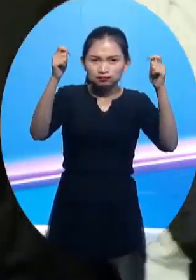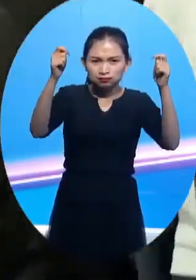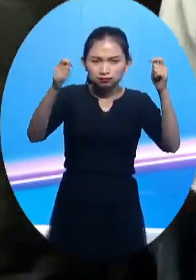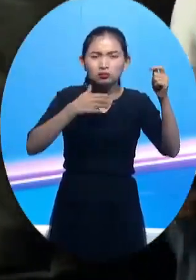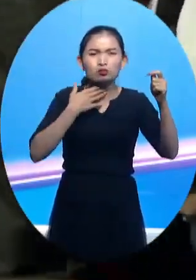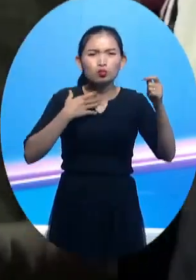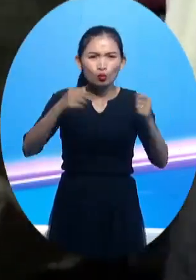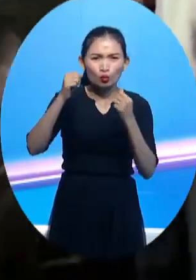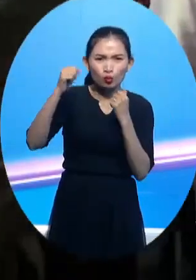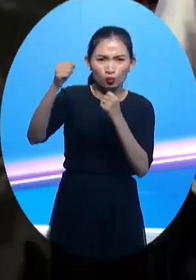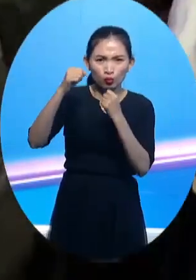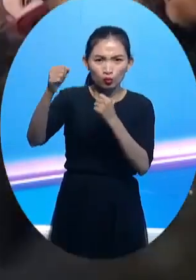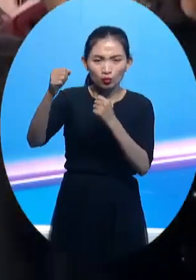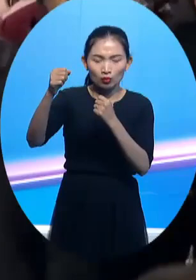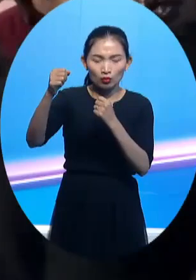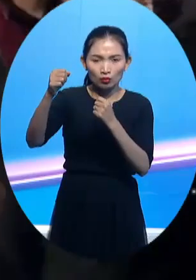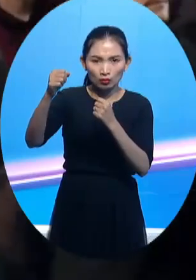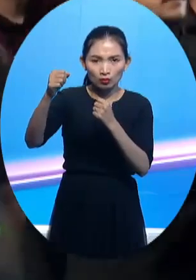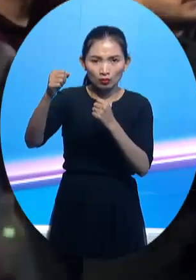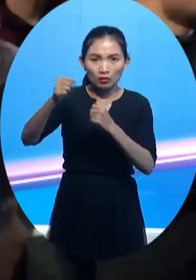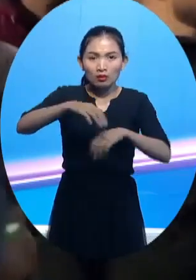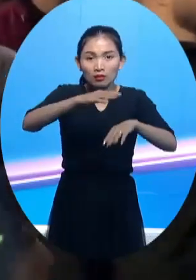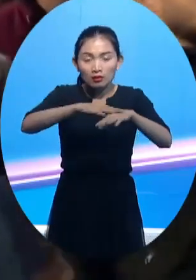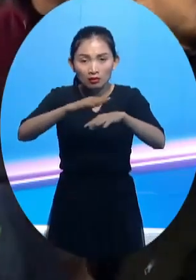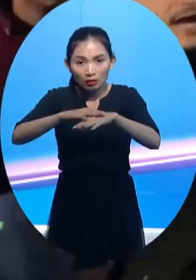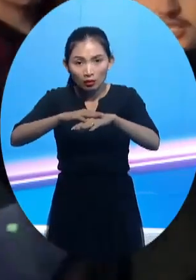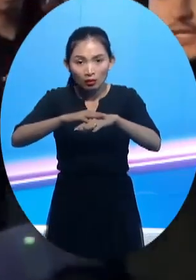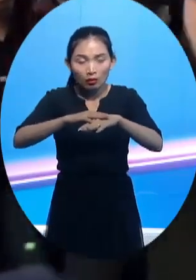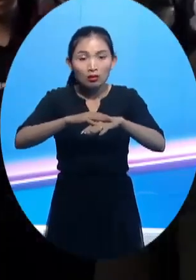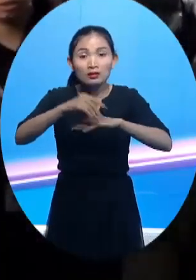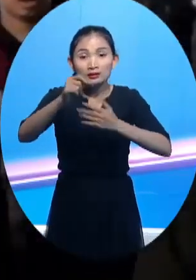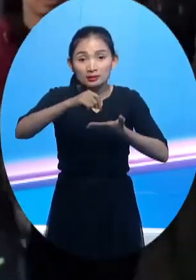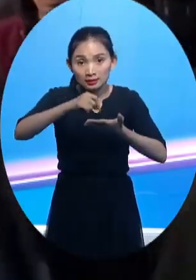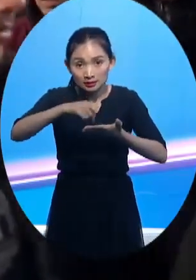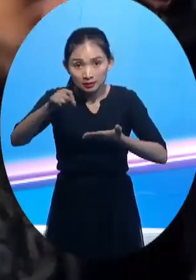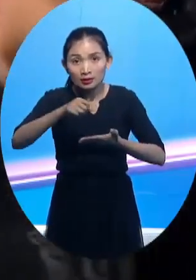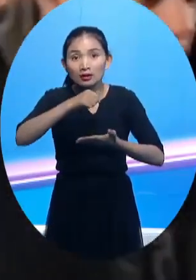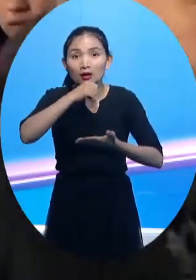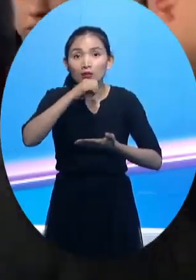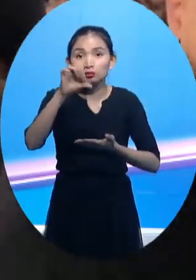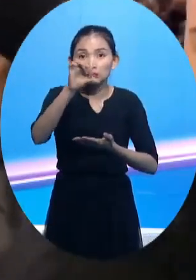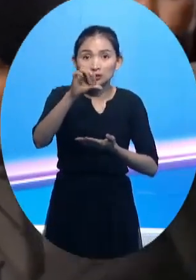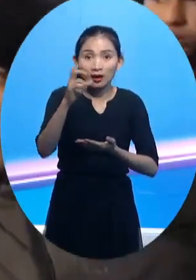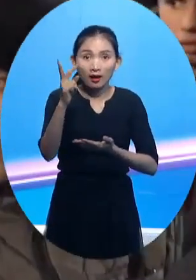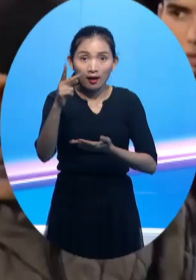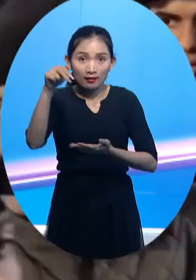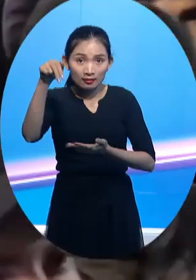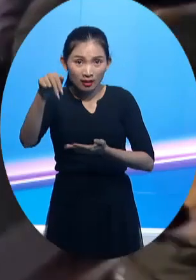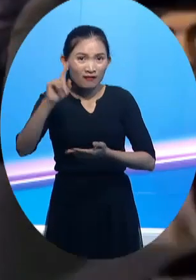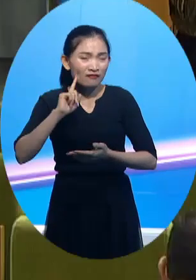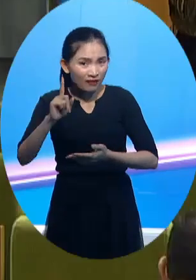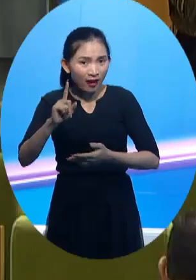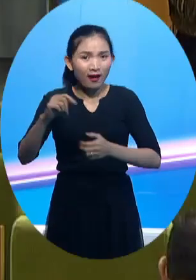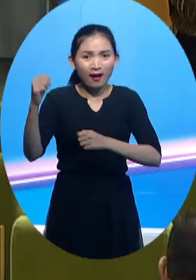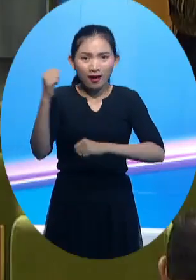sát hại ông aruri đồng thời kêu gọi Tổng thư ký phong trào HB ở Liban ông hassan là hãy hành